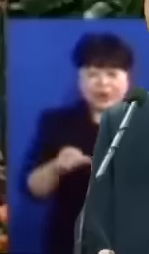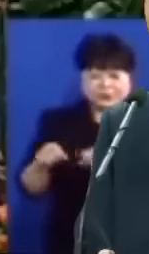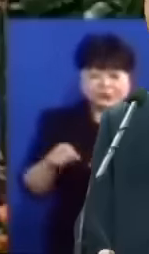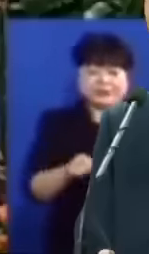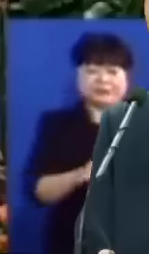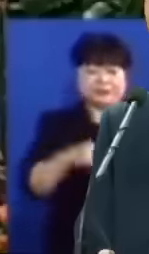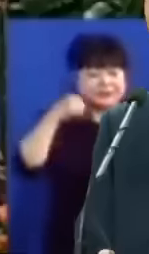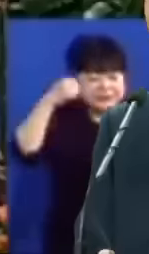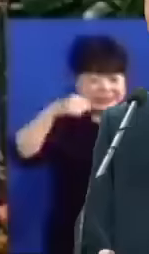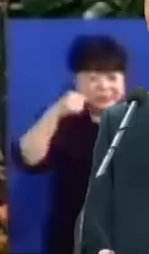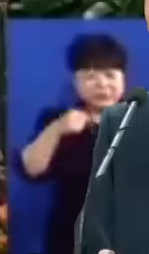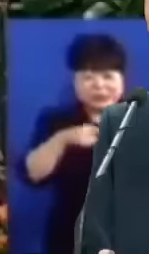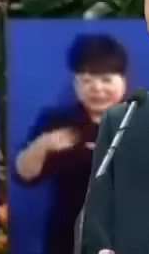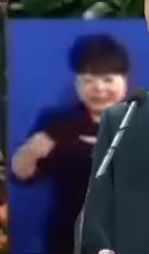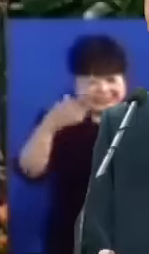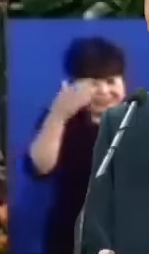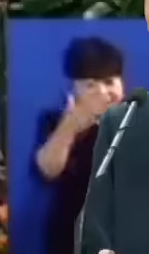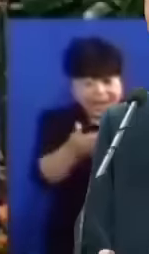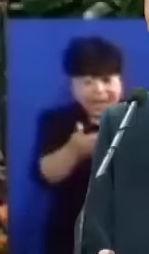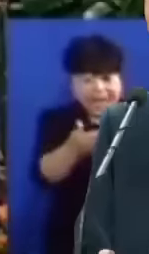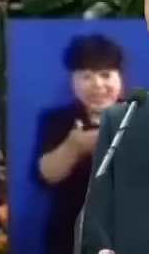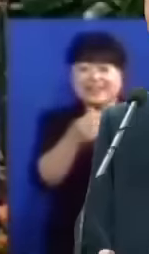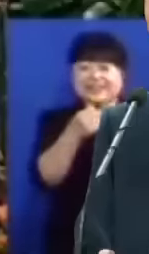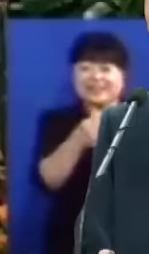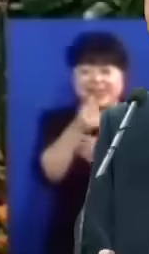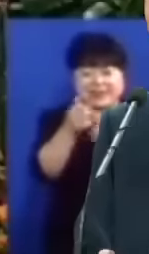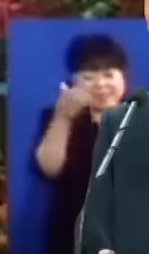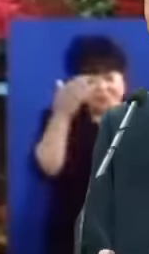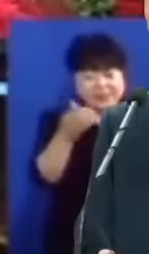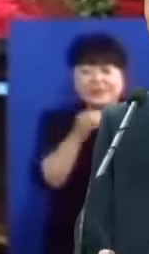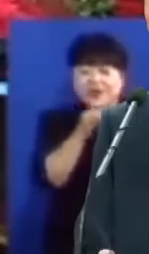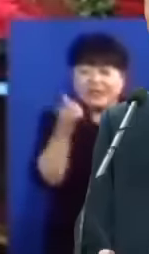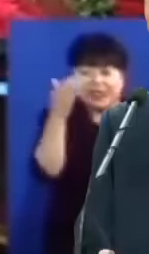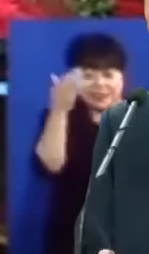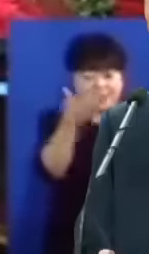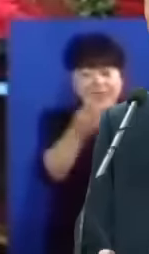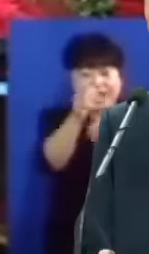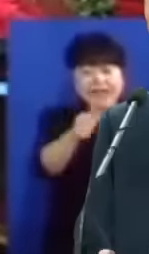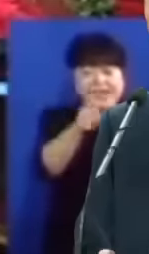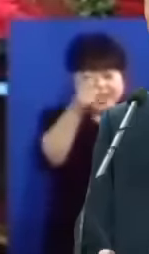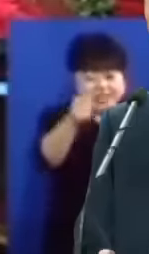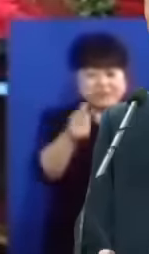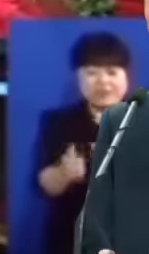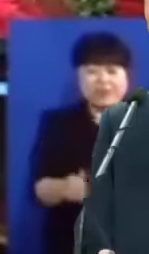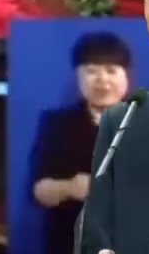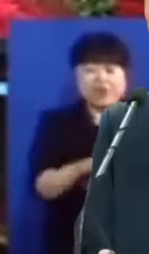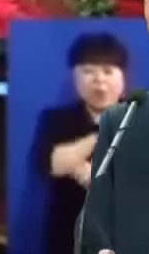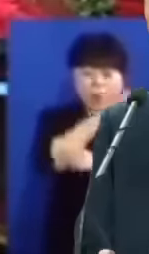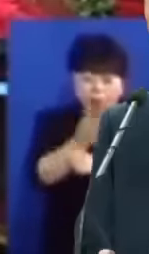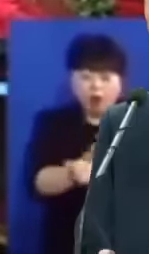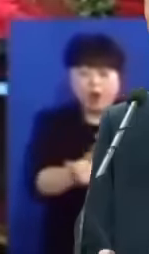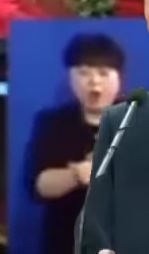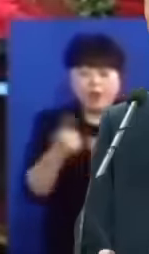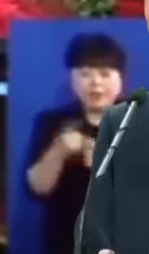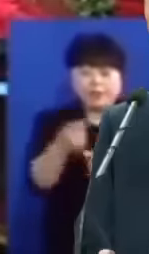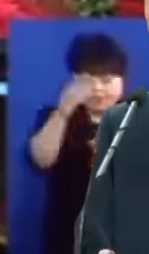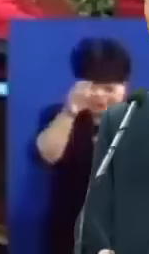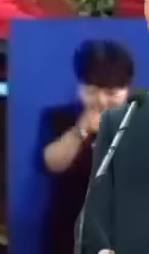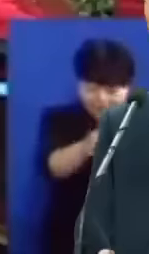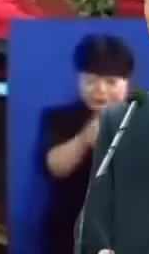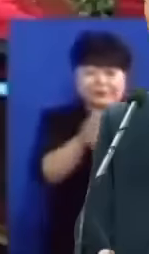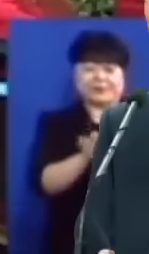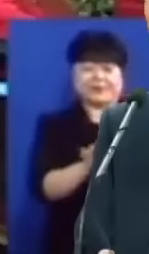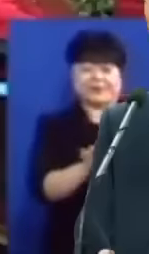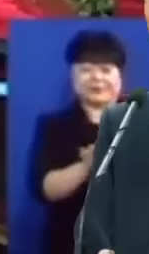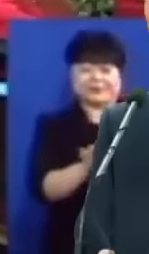모든 생물을 다스리라. 그렇기 때문에 하나님은 사람에게 하나님의 주권을 대리 행사할 수 있도록